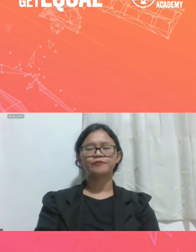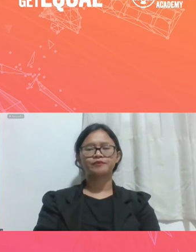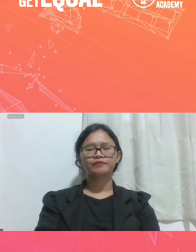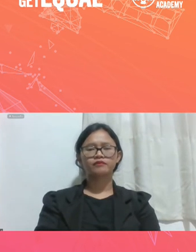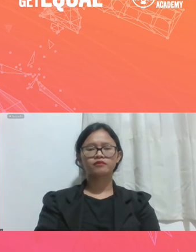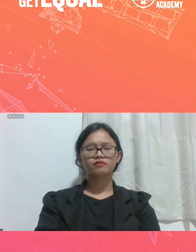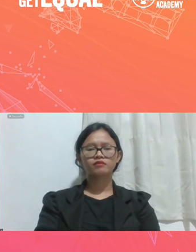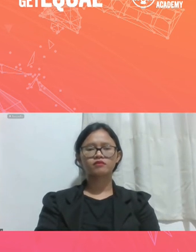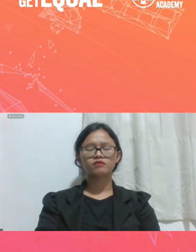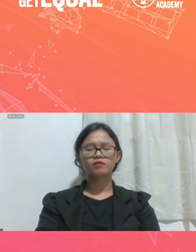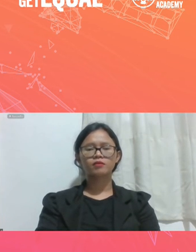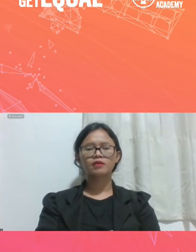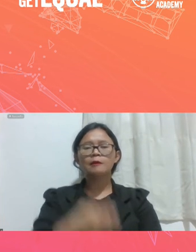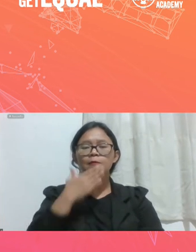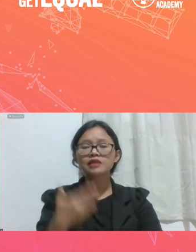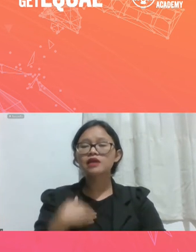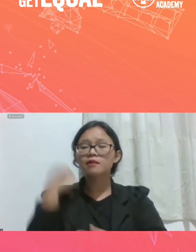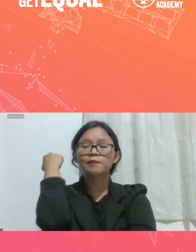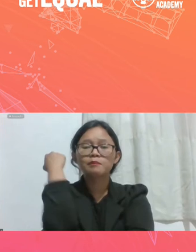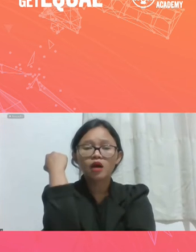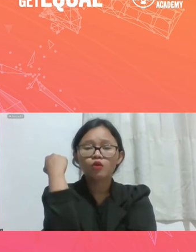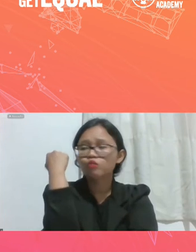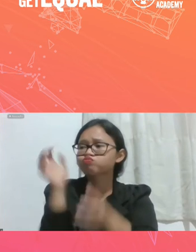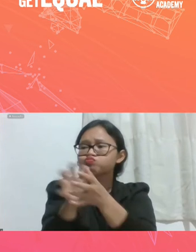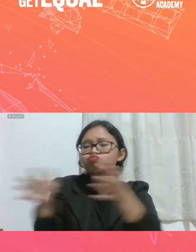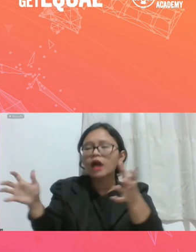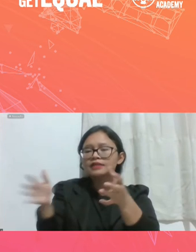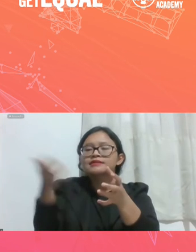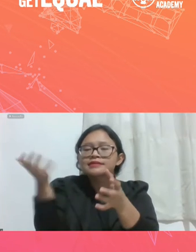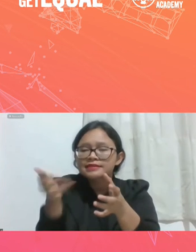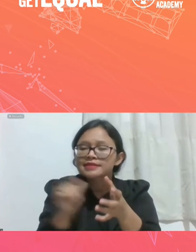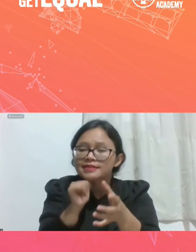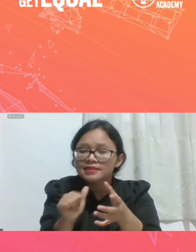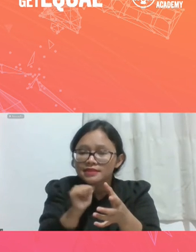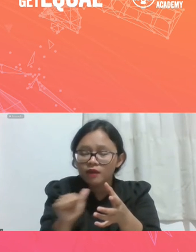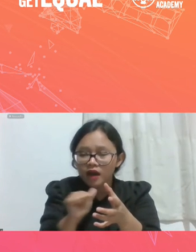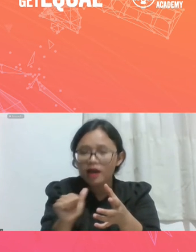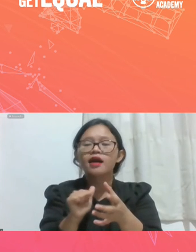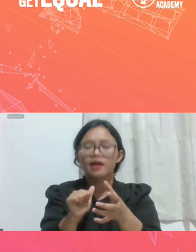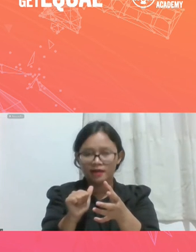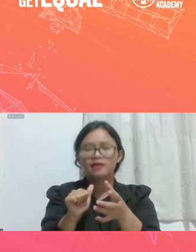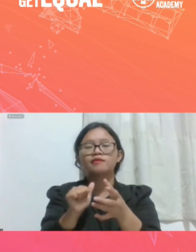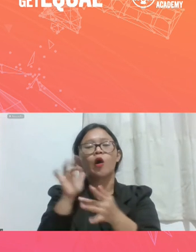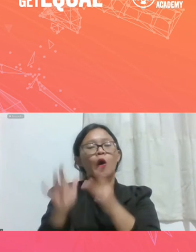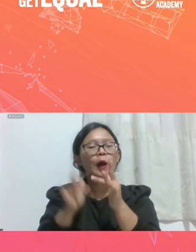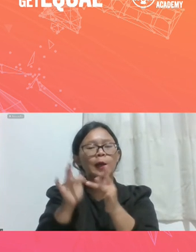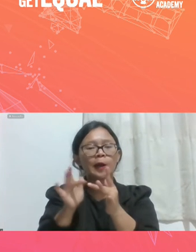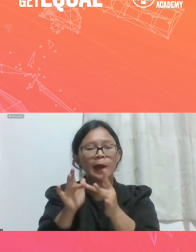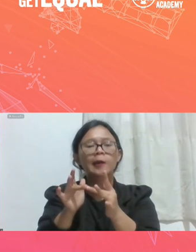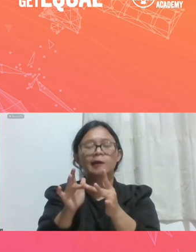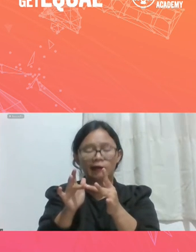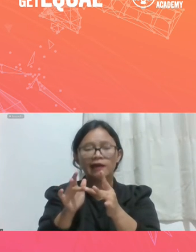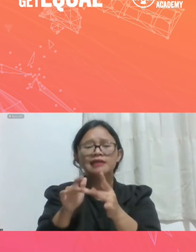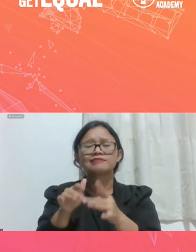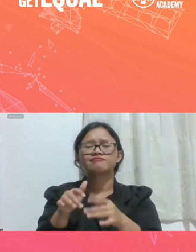banyak yang menjadi pelaku dalam hal kasus kekerasan seksual berbasis online ini. Terjadinya benar.